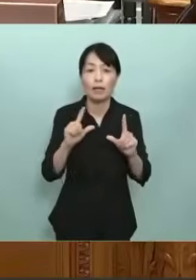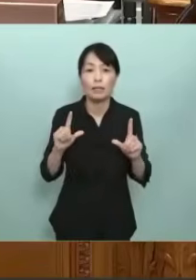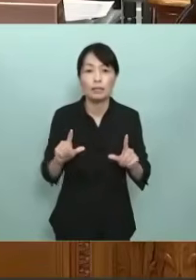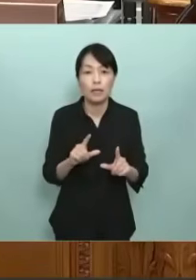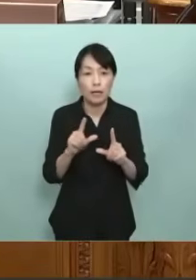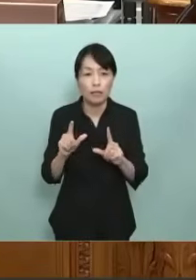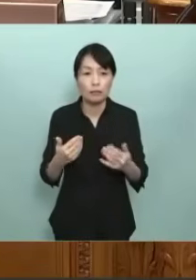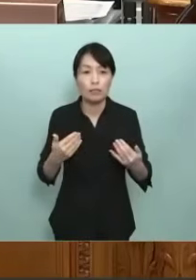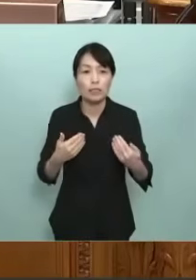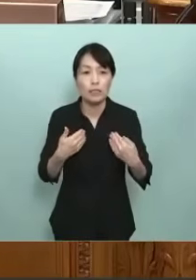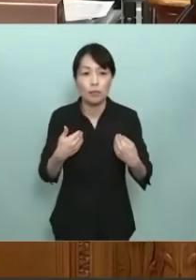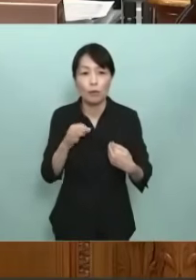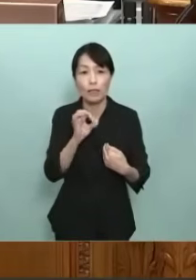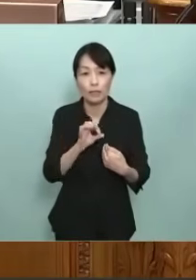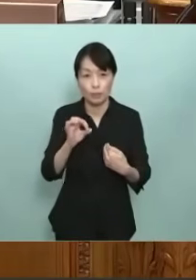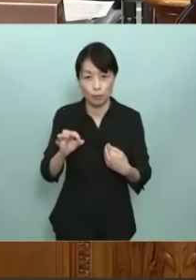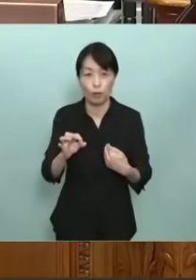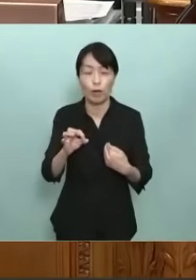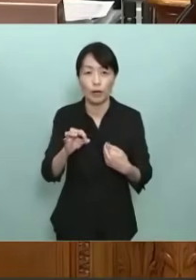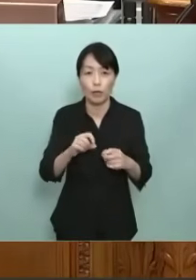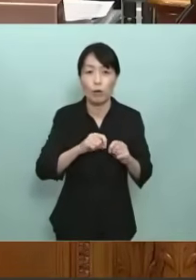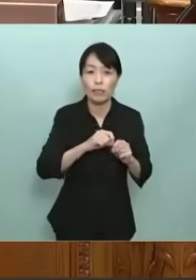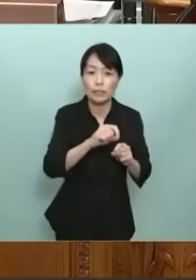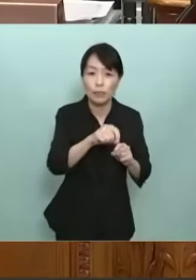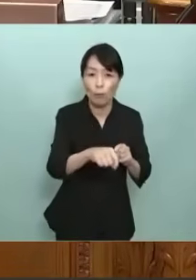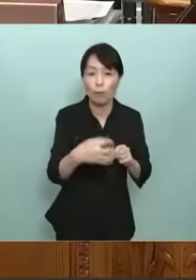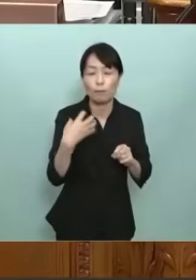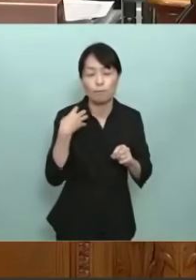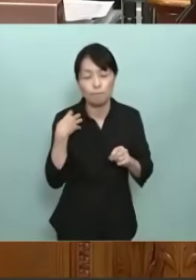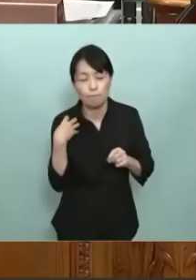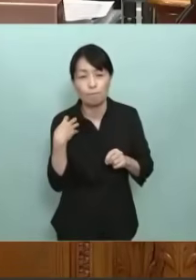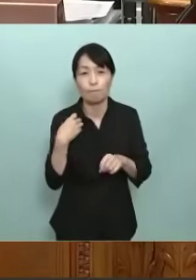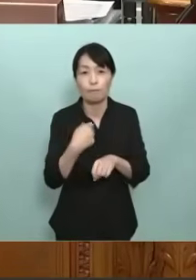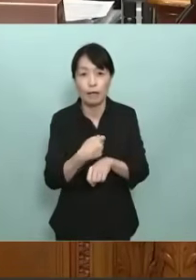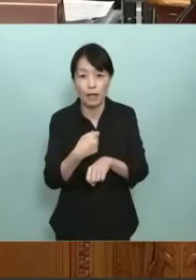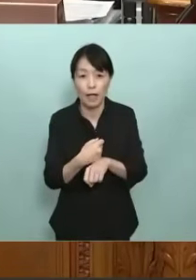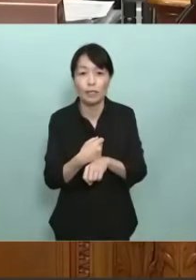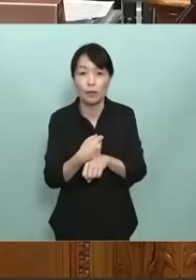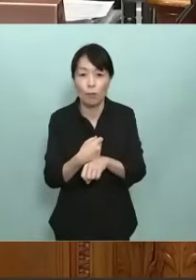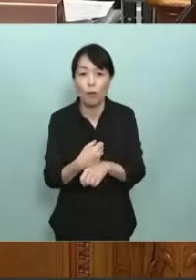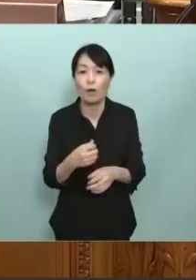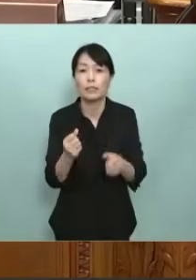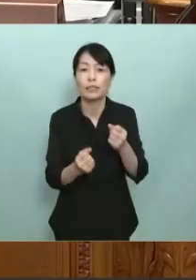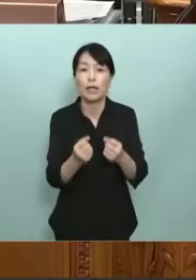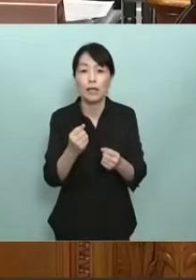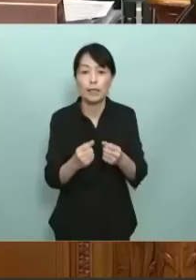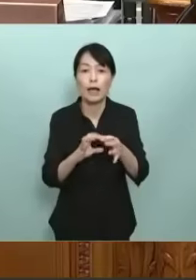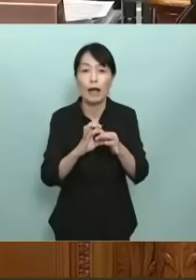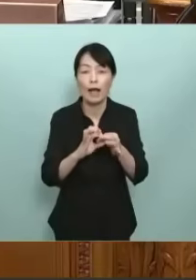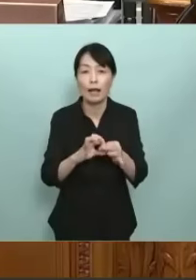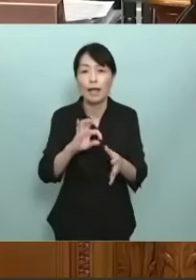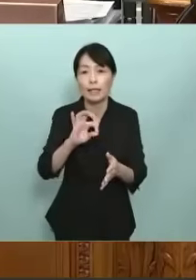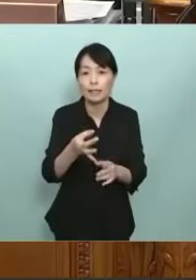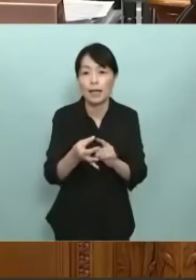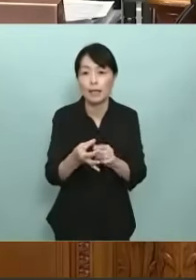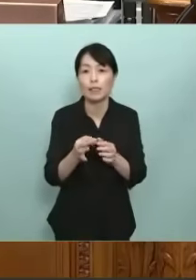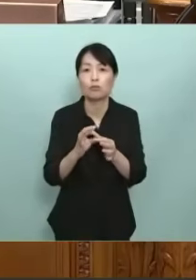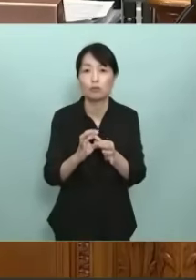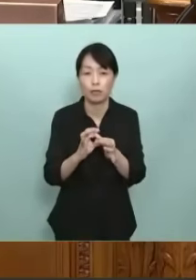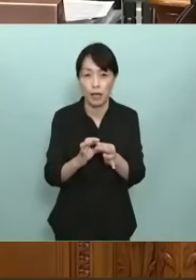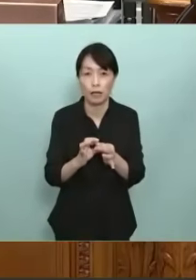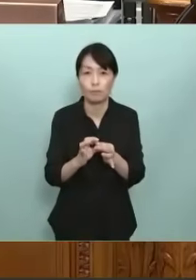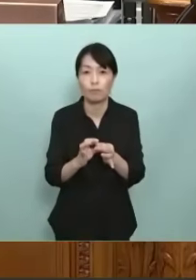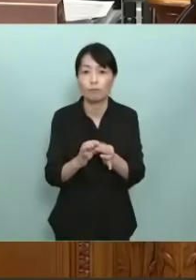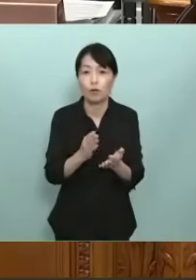出品の地方に重かる自動車関連所税についてお伺いします9種類9兆円